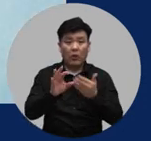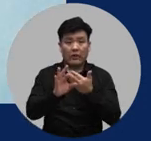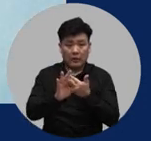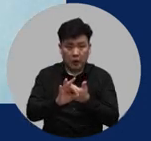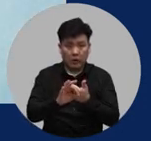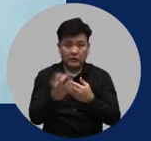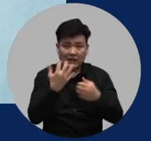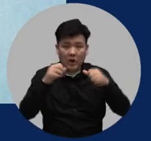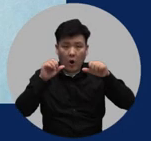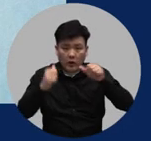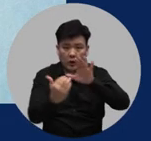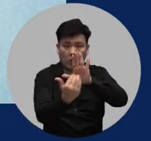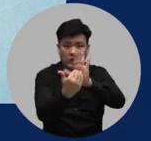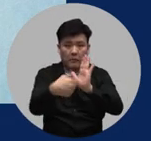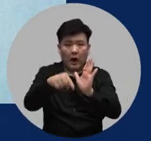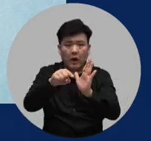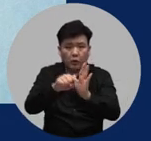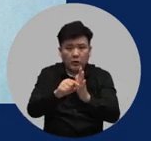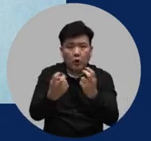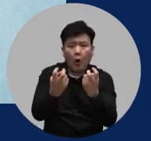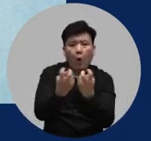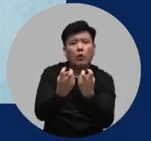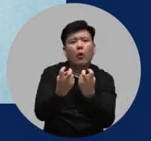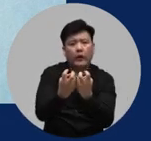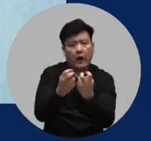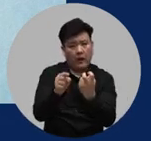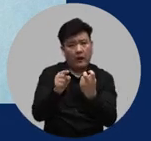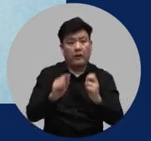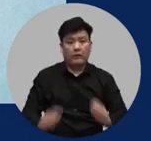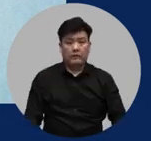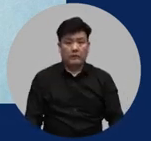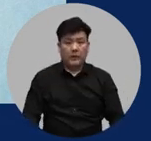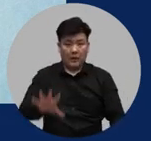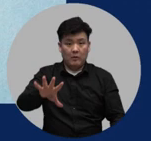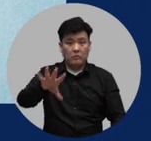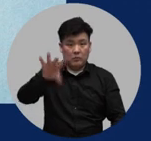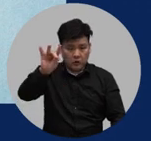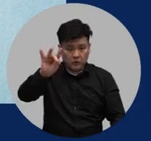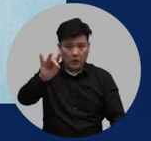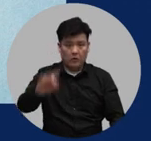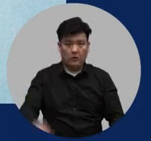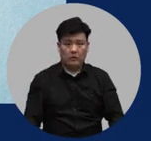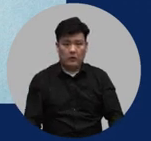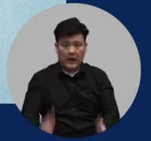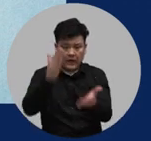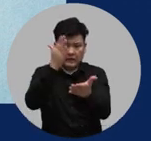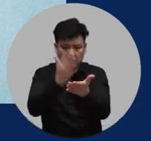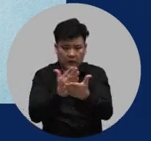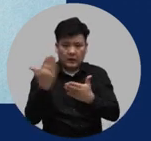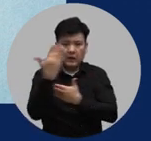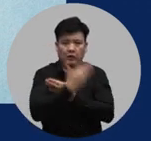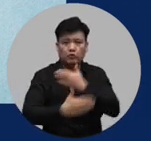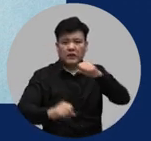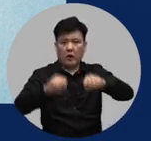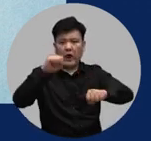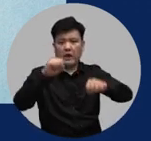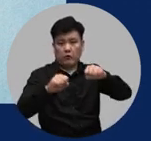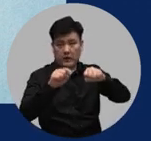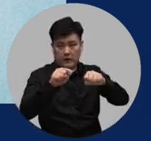그렇다면 성희롱을 예방하기 위해서는 어떻게 해야 할까요? 먼저 하지 말아야 할 육체적